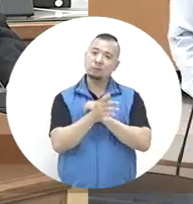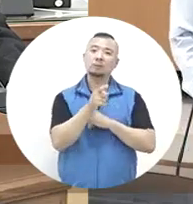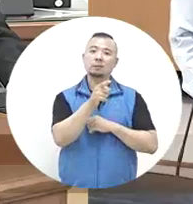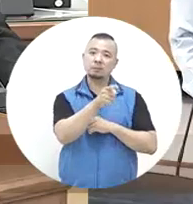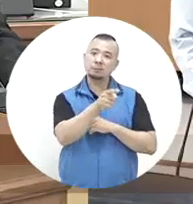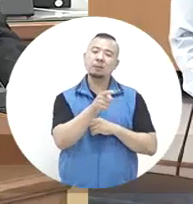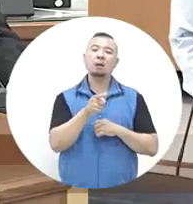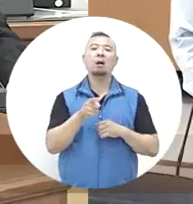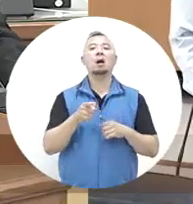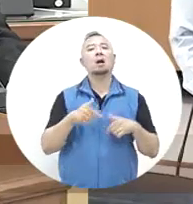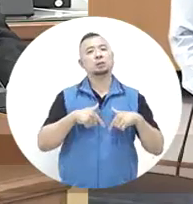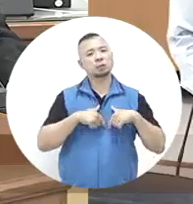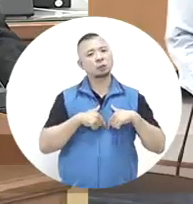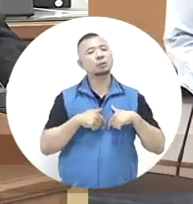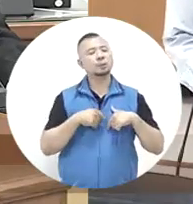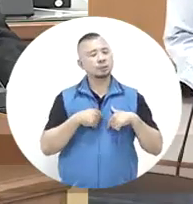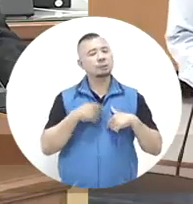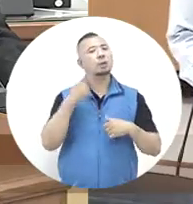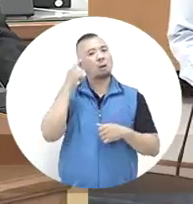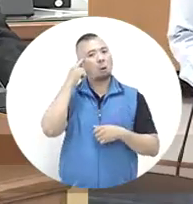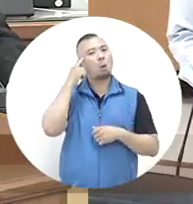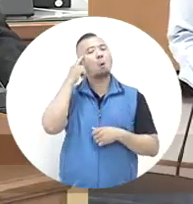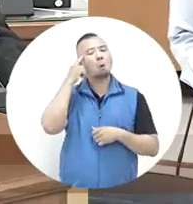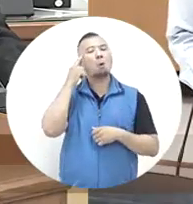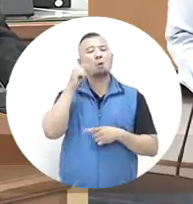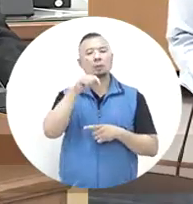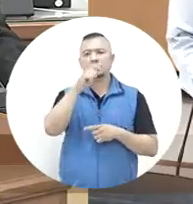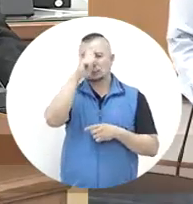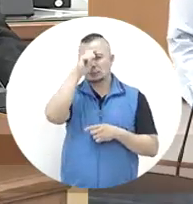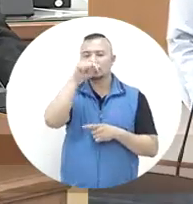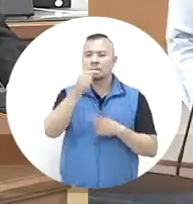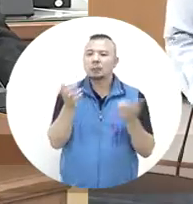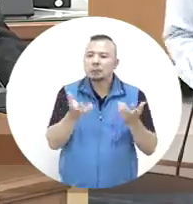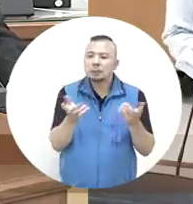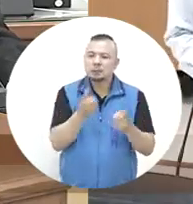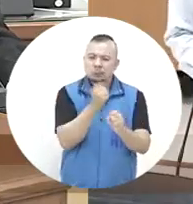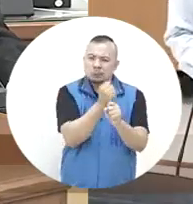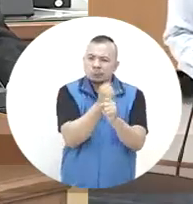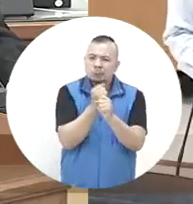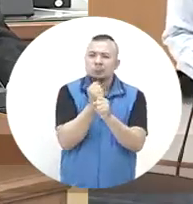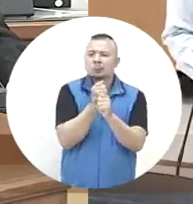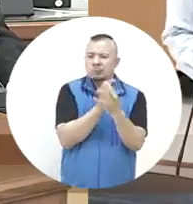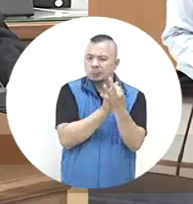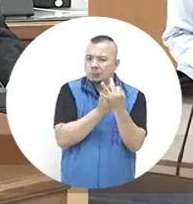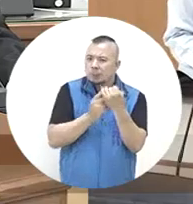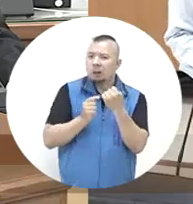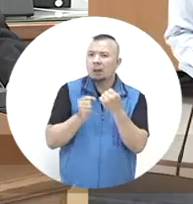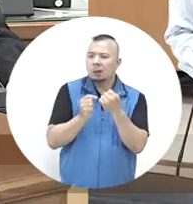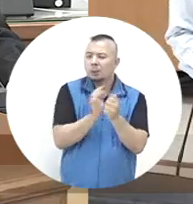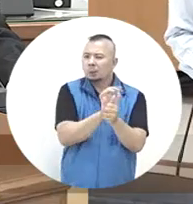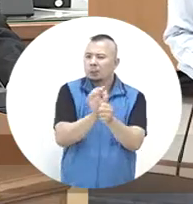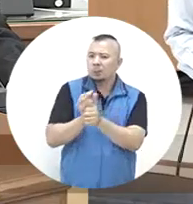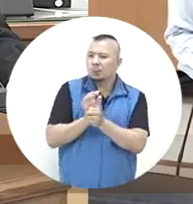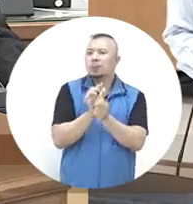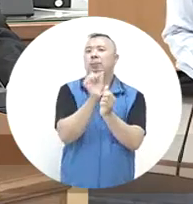应试行，能不能做到更完美。所以我也请我们环保局去了解清